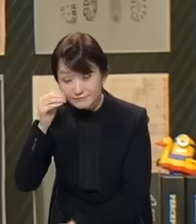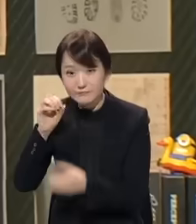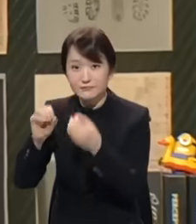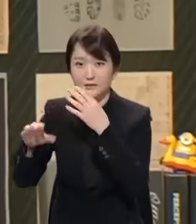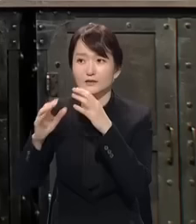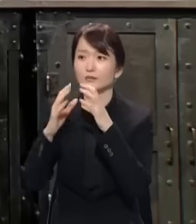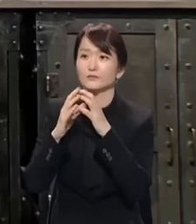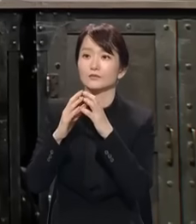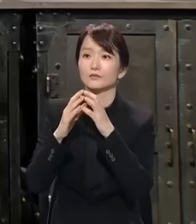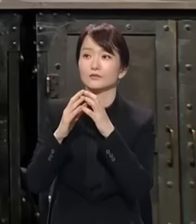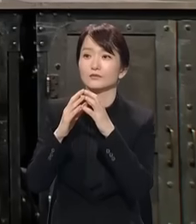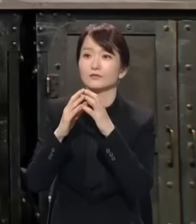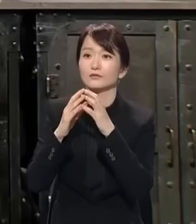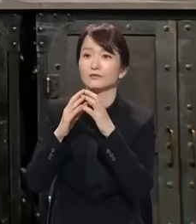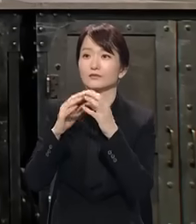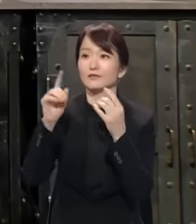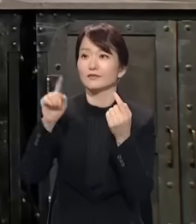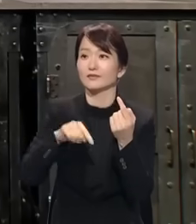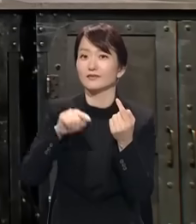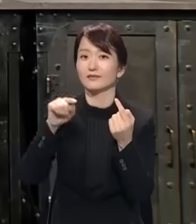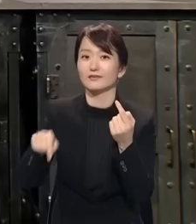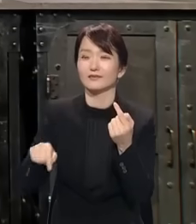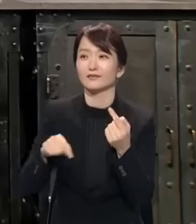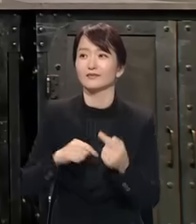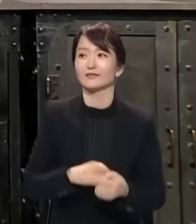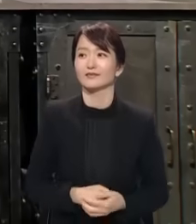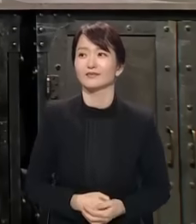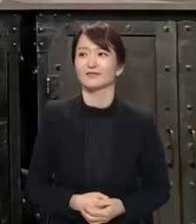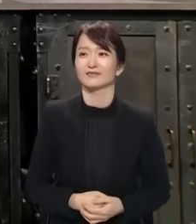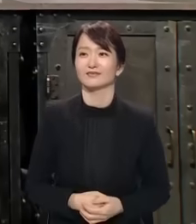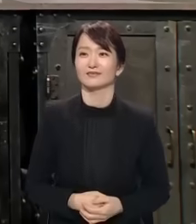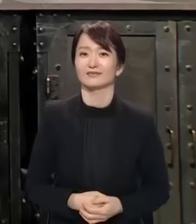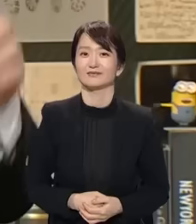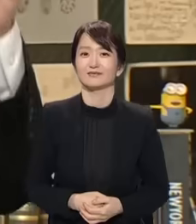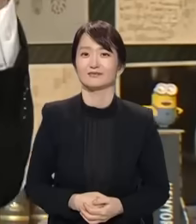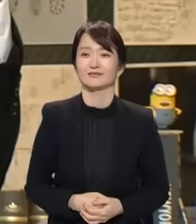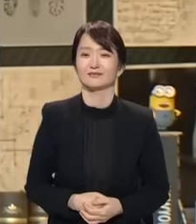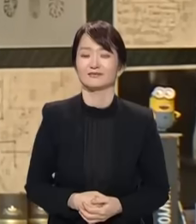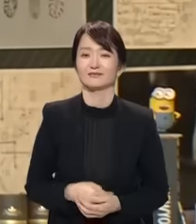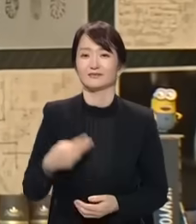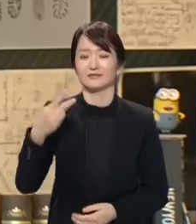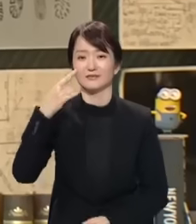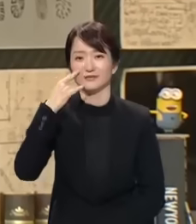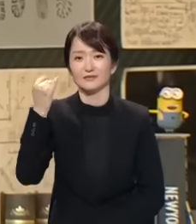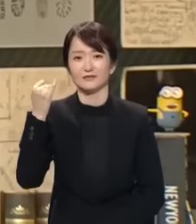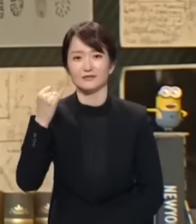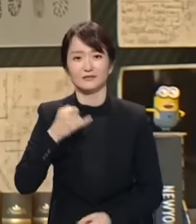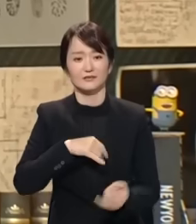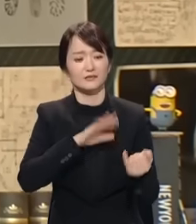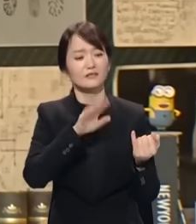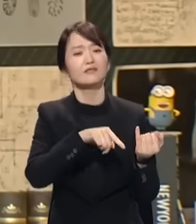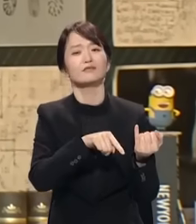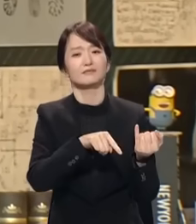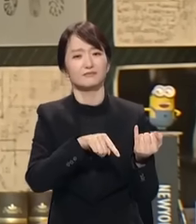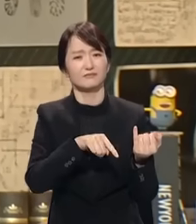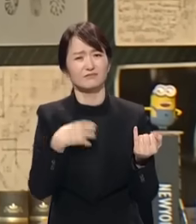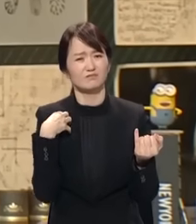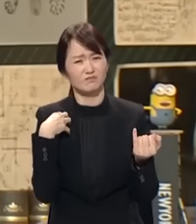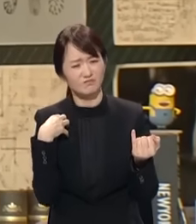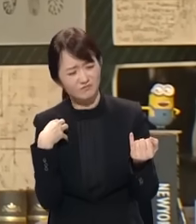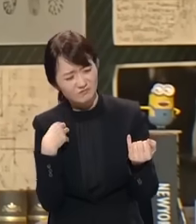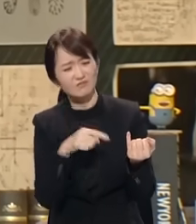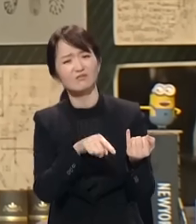동그라미. 아, 양 변호사님 좋습니다. 다음은 시어머니예요. 어유 그랬죠?